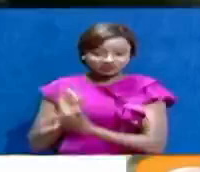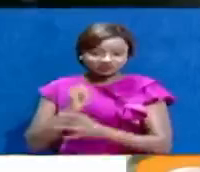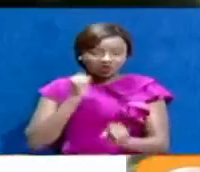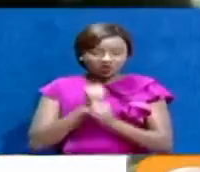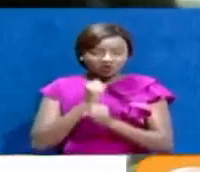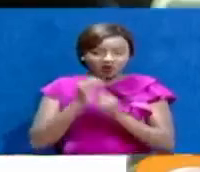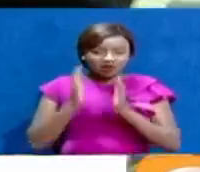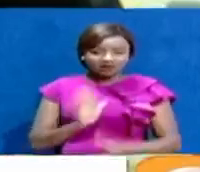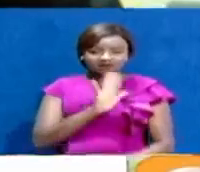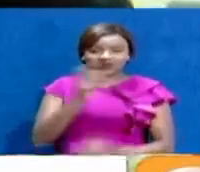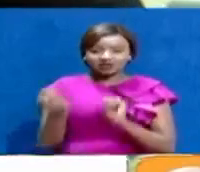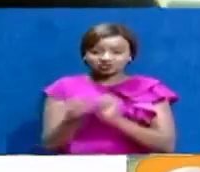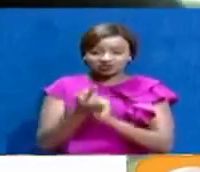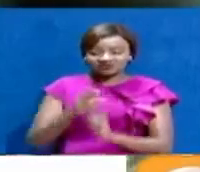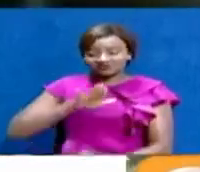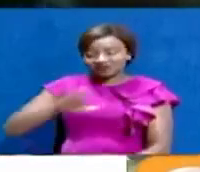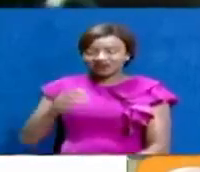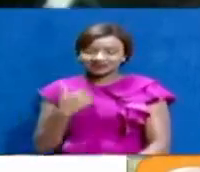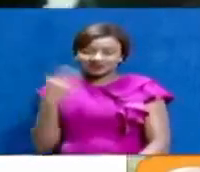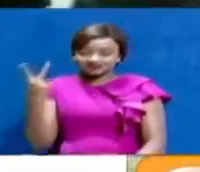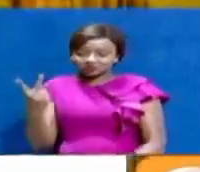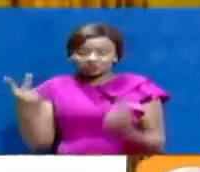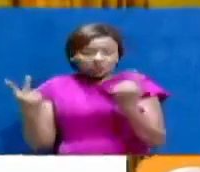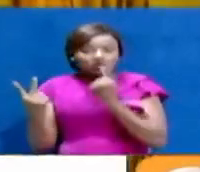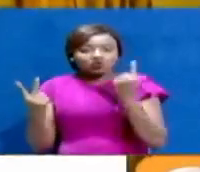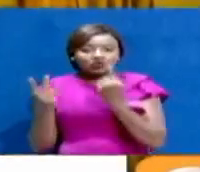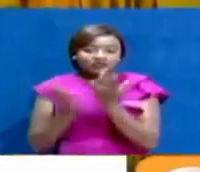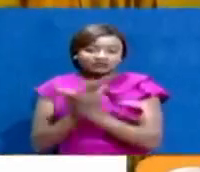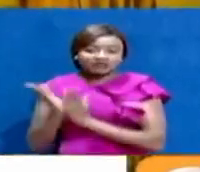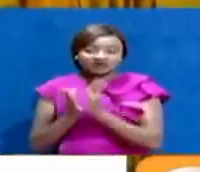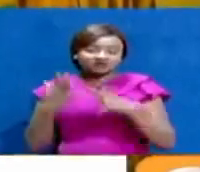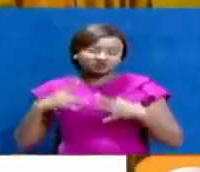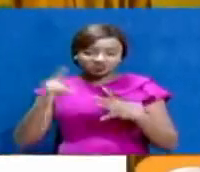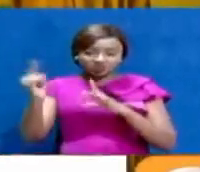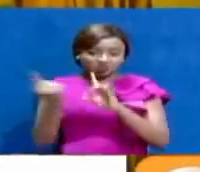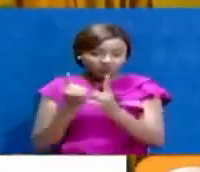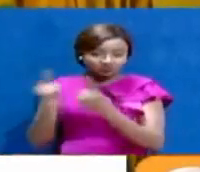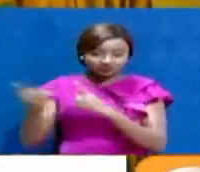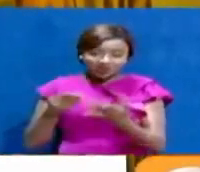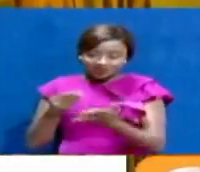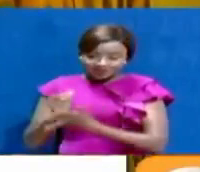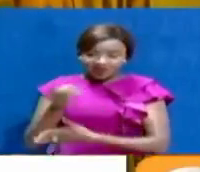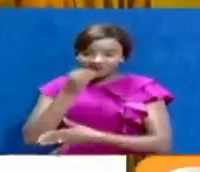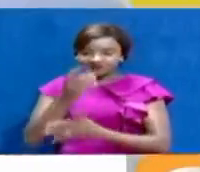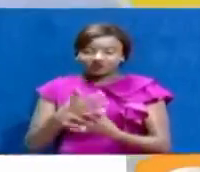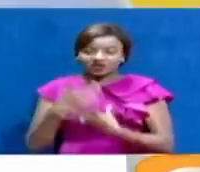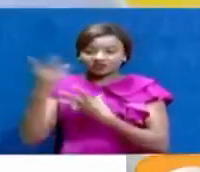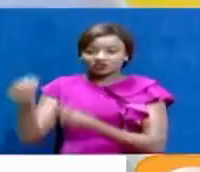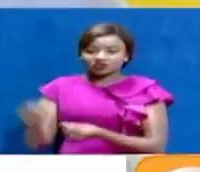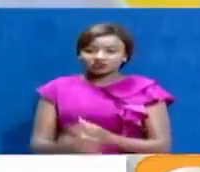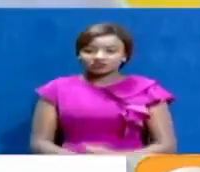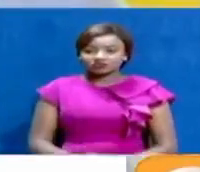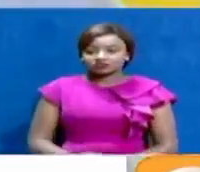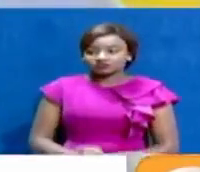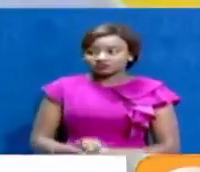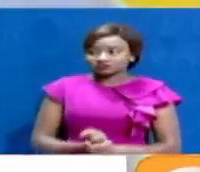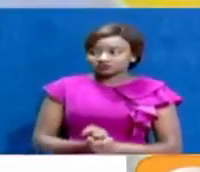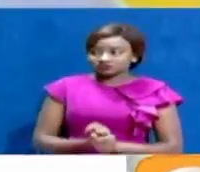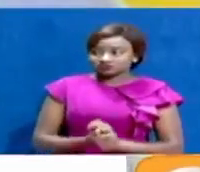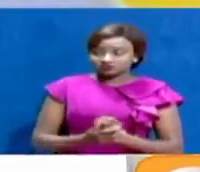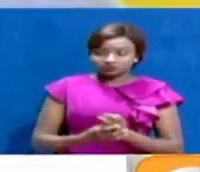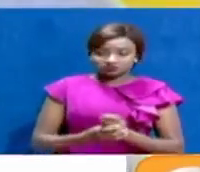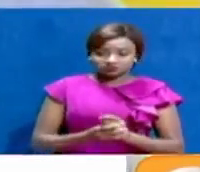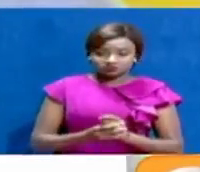12, akisalia tu na 2 wanaotoa huduma kwa wale wanaonunua chakula na kuondoka. I wasn't breaking down for